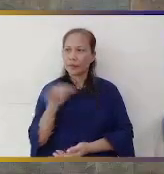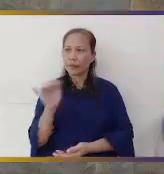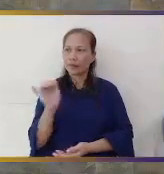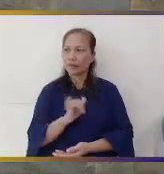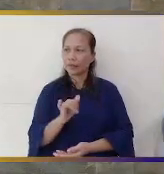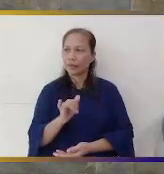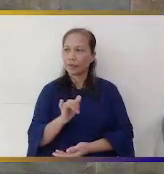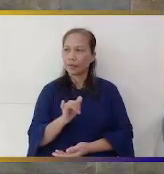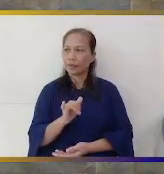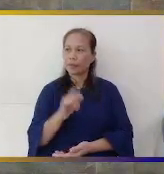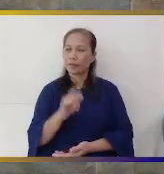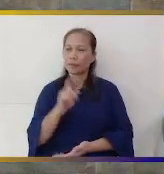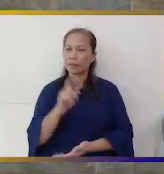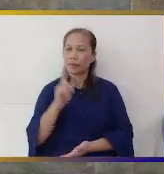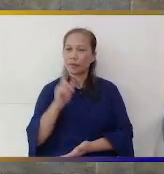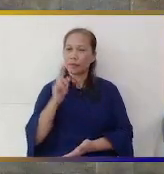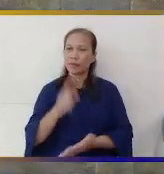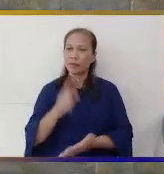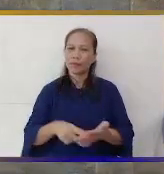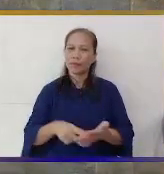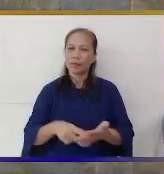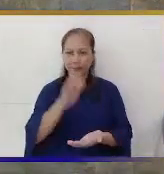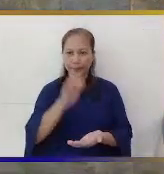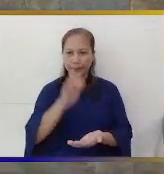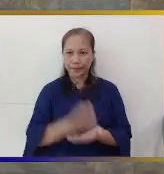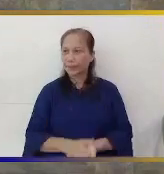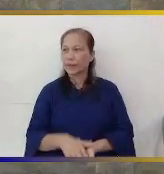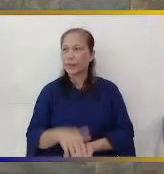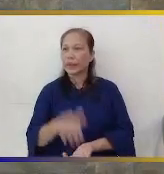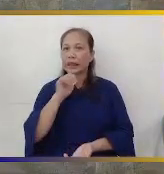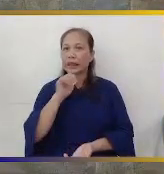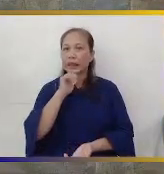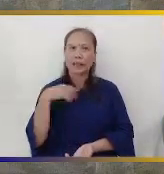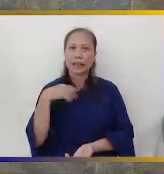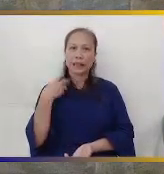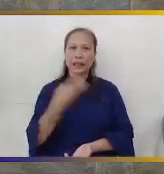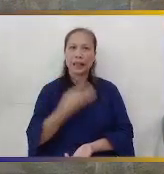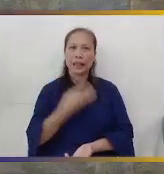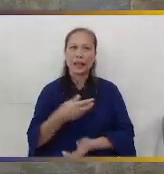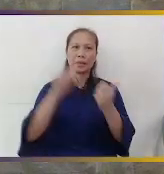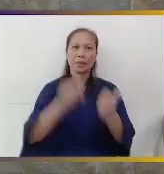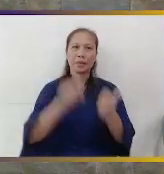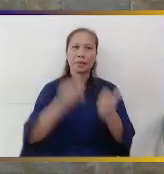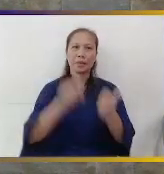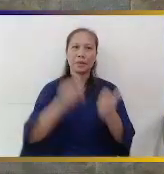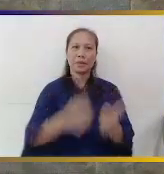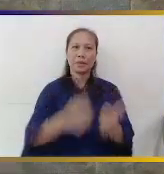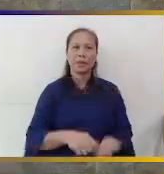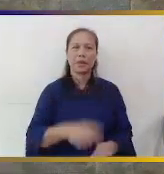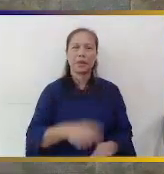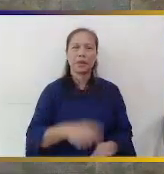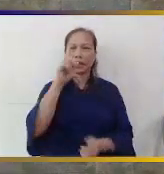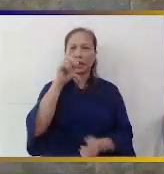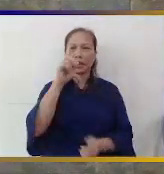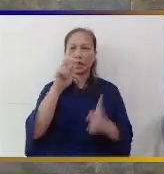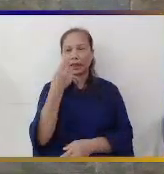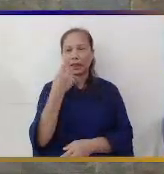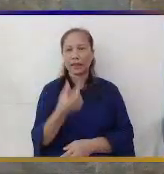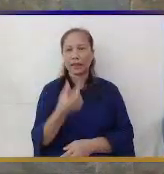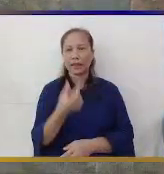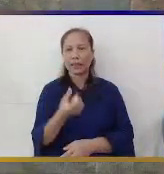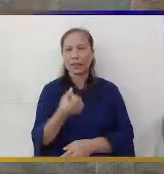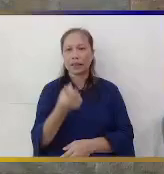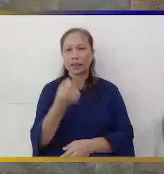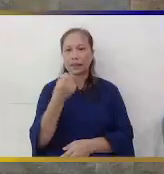ating pinapaniwalaan po ngayon hindi tayo nagbabautismo sa isang taong hindi nauunawaan ang kanyang